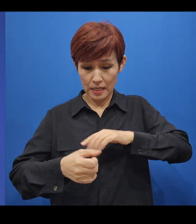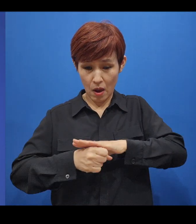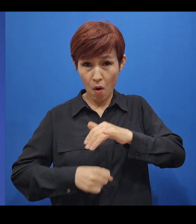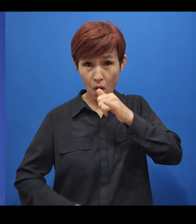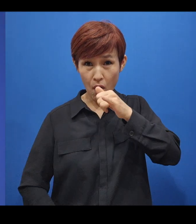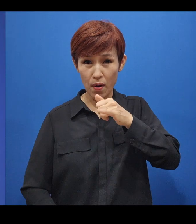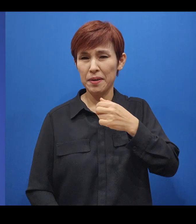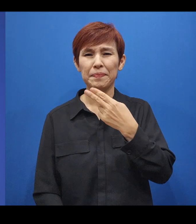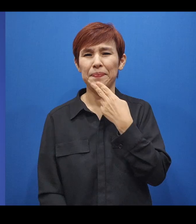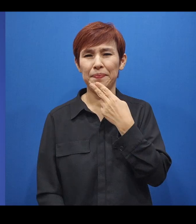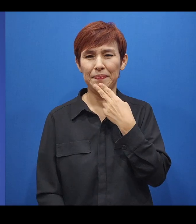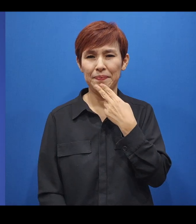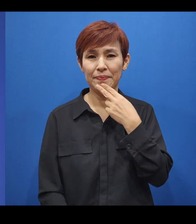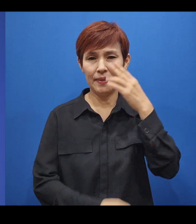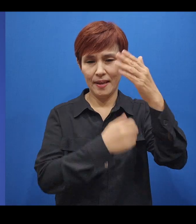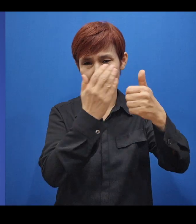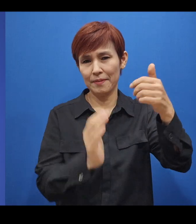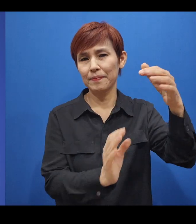없다.